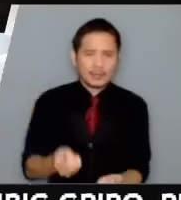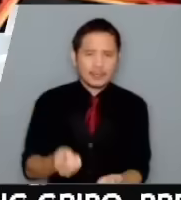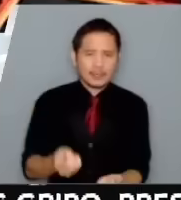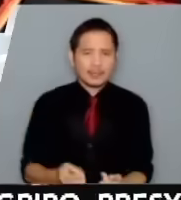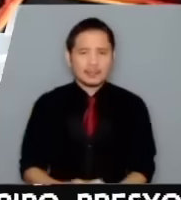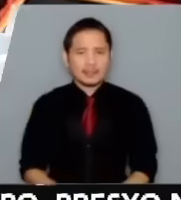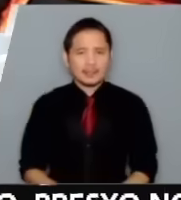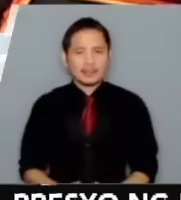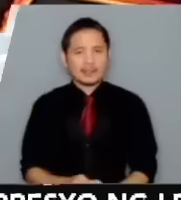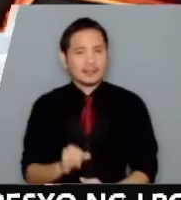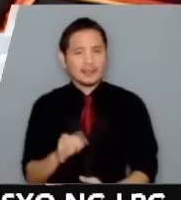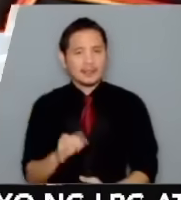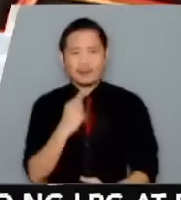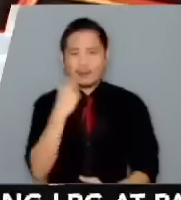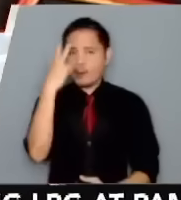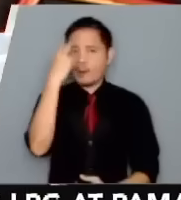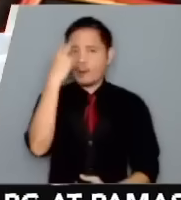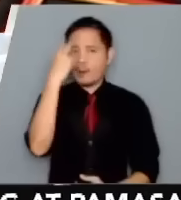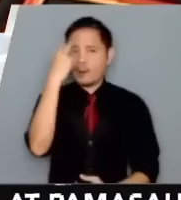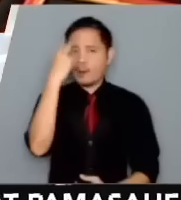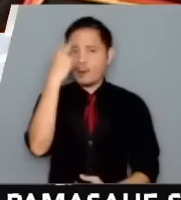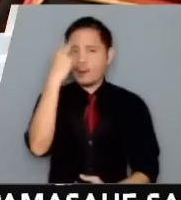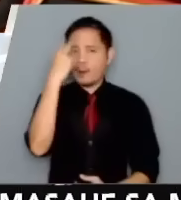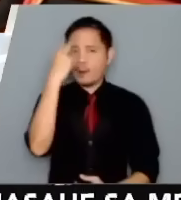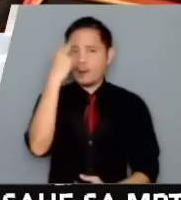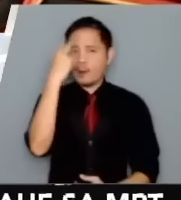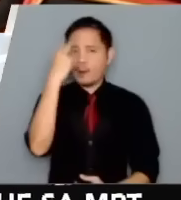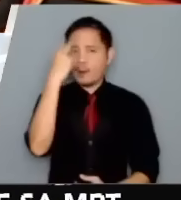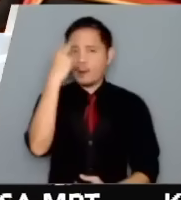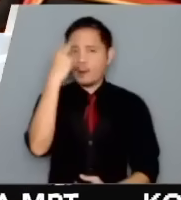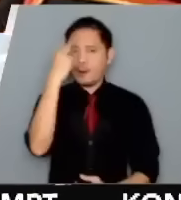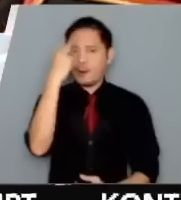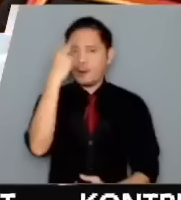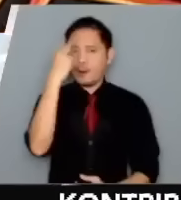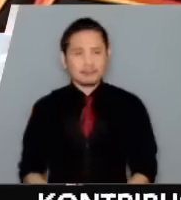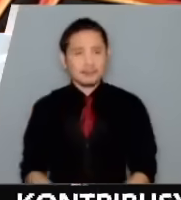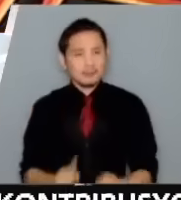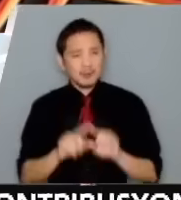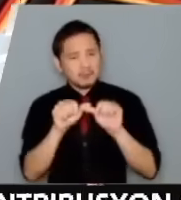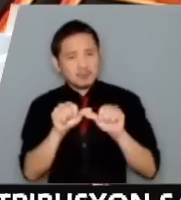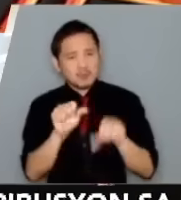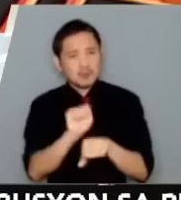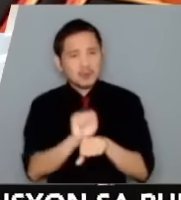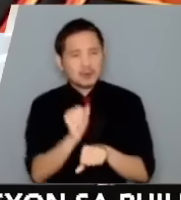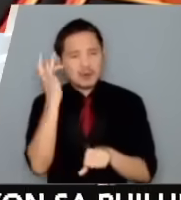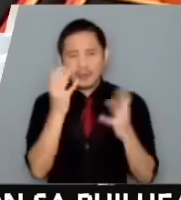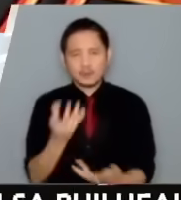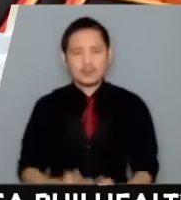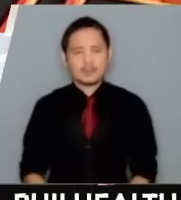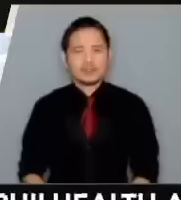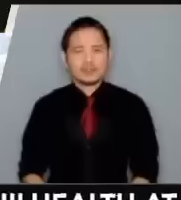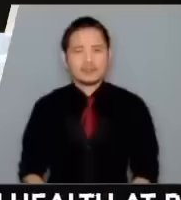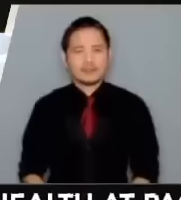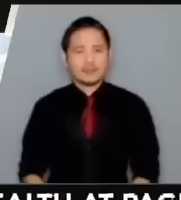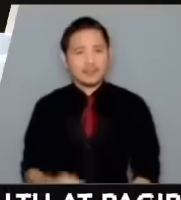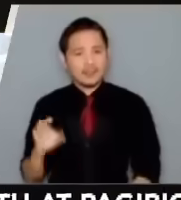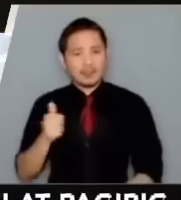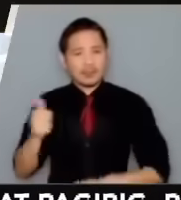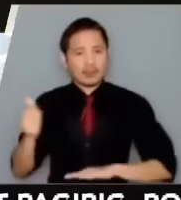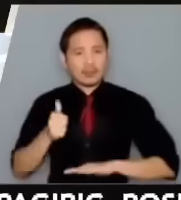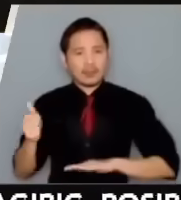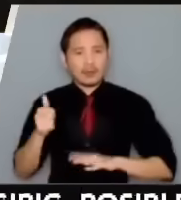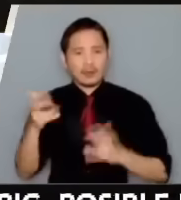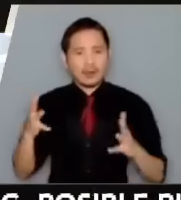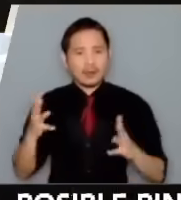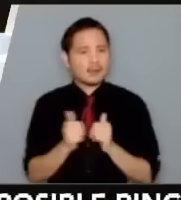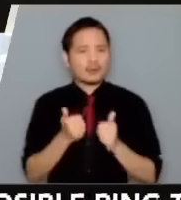pasa na pang kami. Kulay tayo ma'am kasi wala kami kakainin ma'am pag hindi kami babiyahe. Wala eh, gutom kami. 3 taon